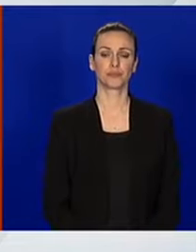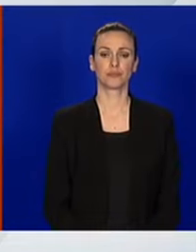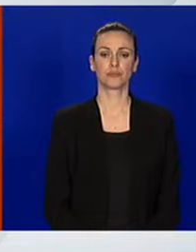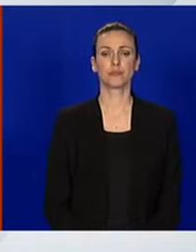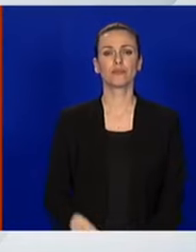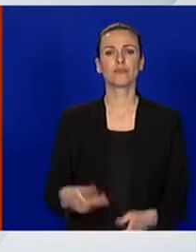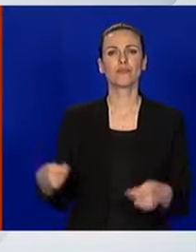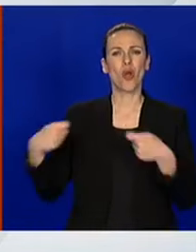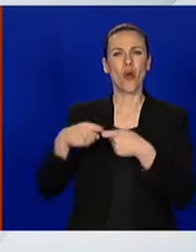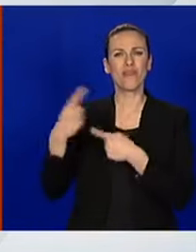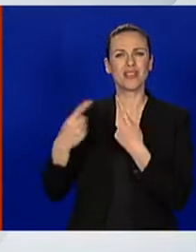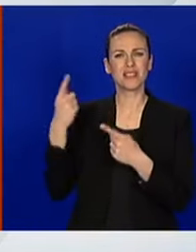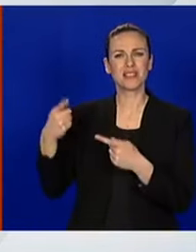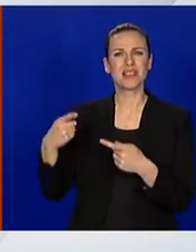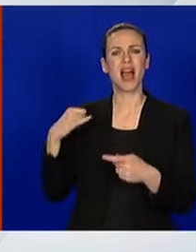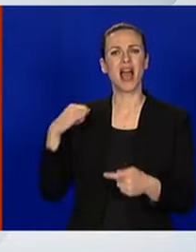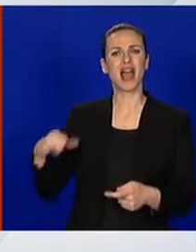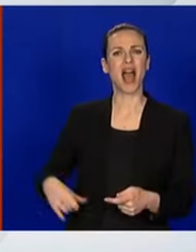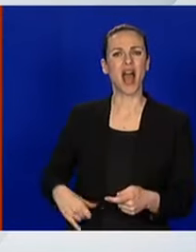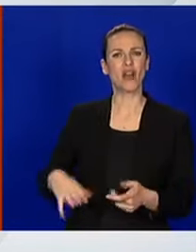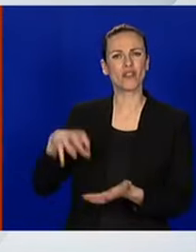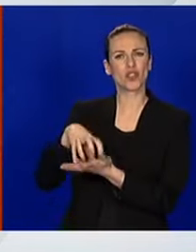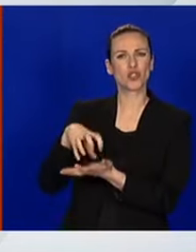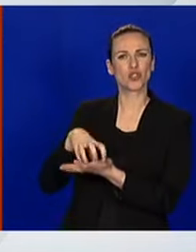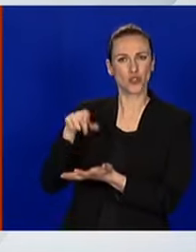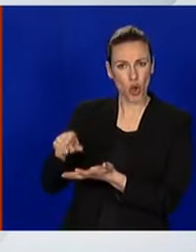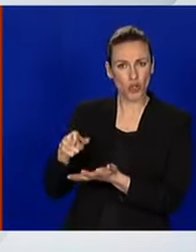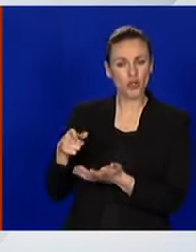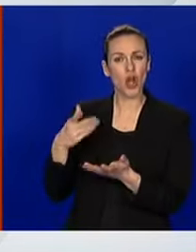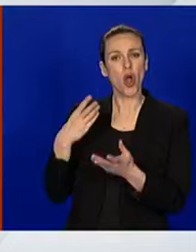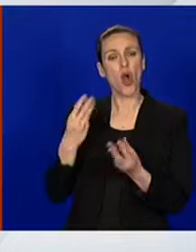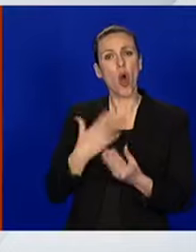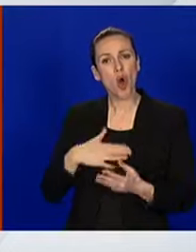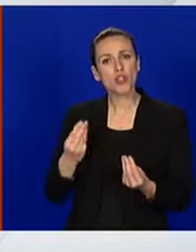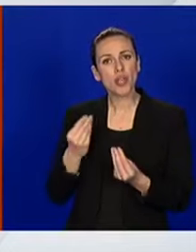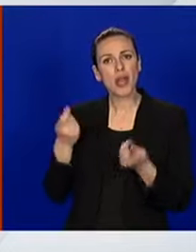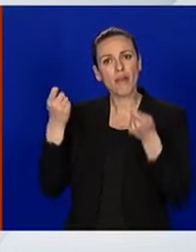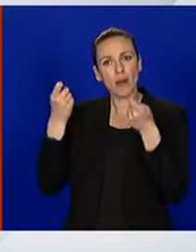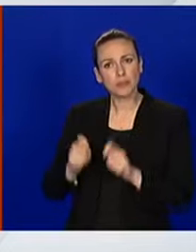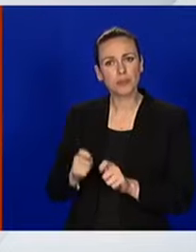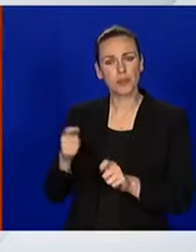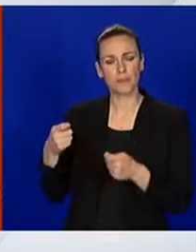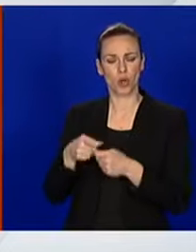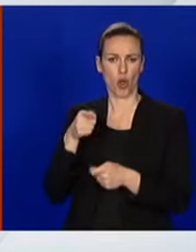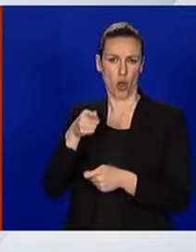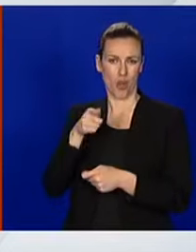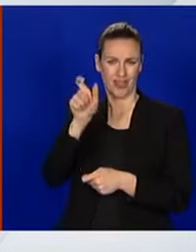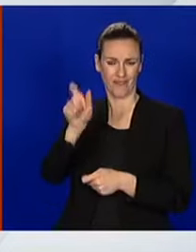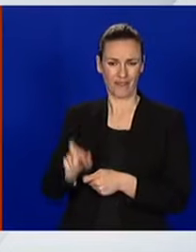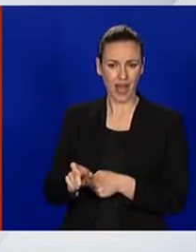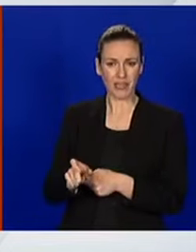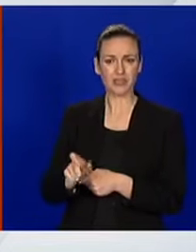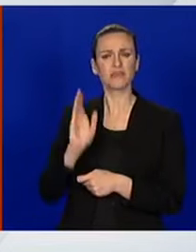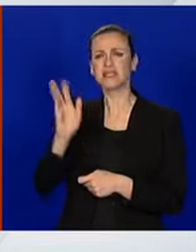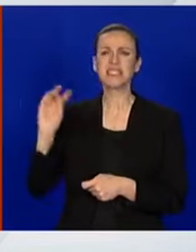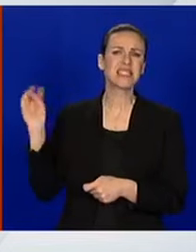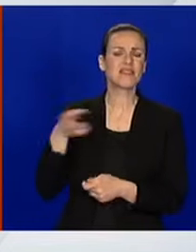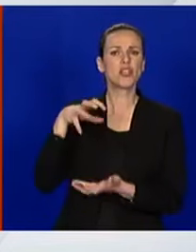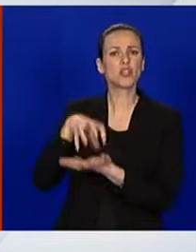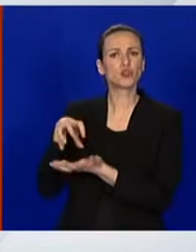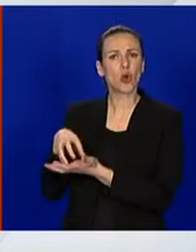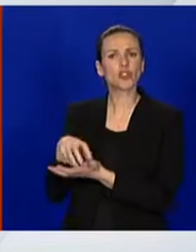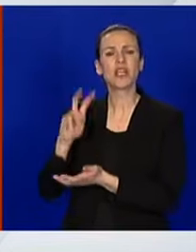Nastavno na situaciju sa karlovačkim stožerom, hoće li ići neka odluka od vaše strane prema svim stožerima da se